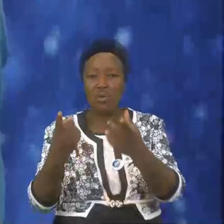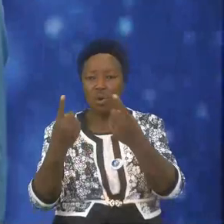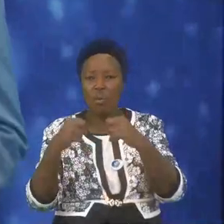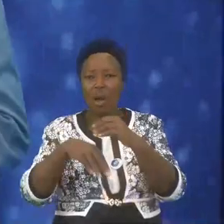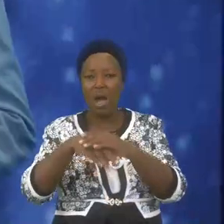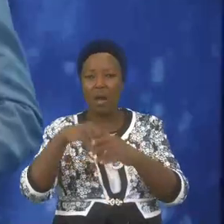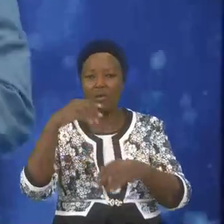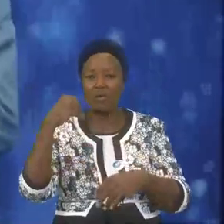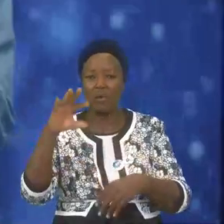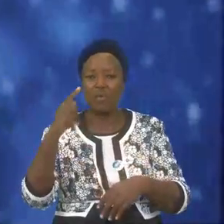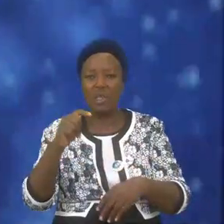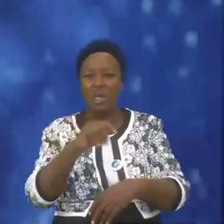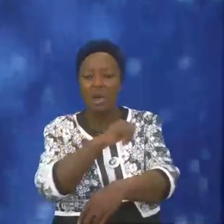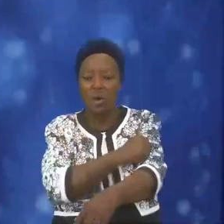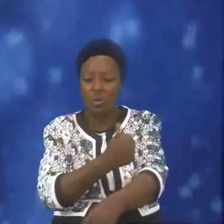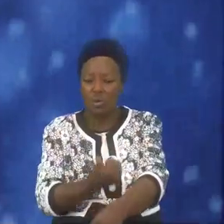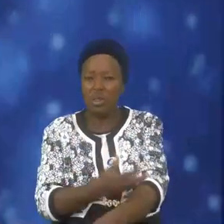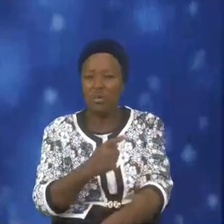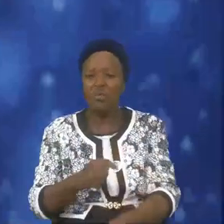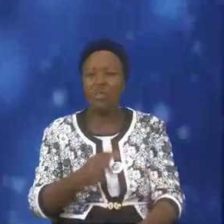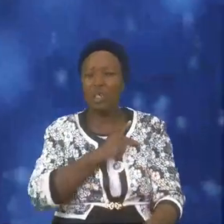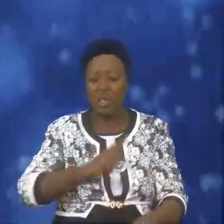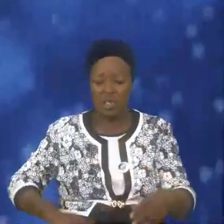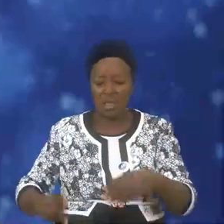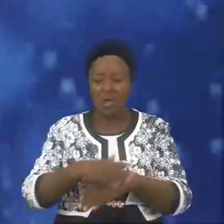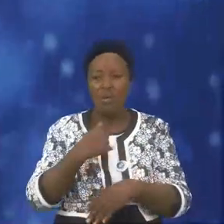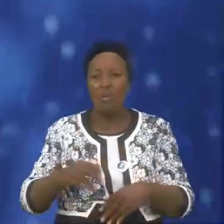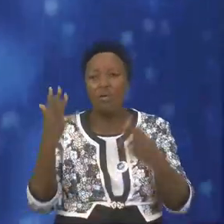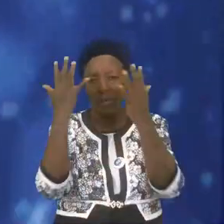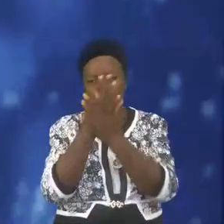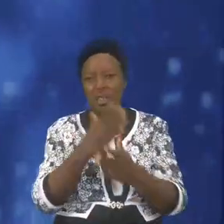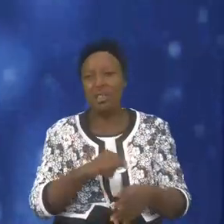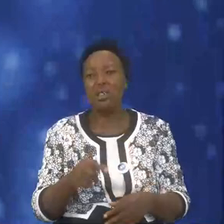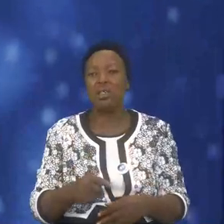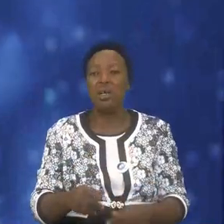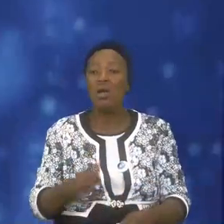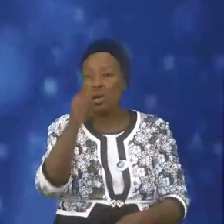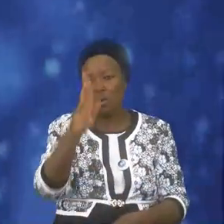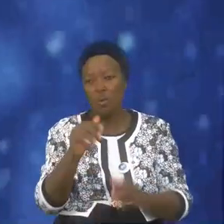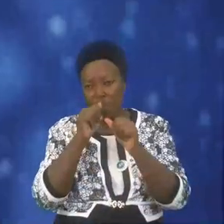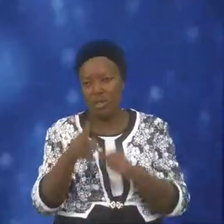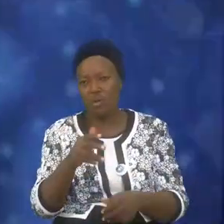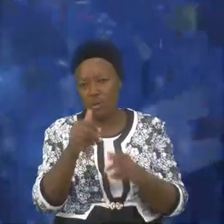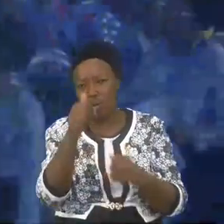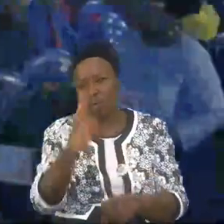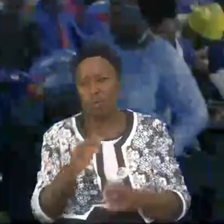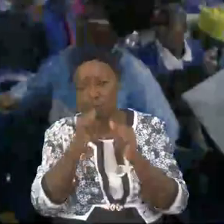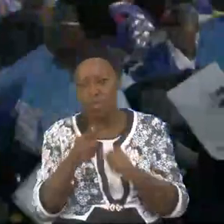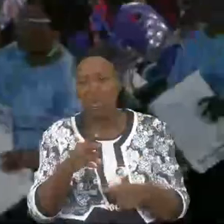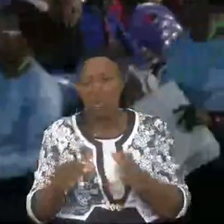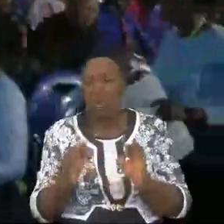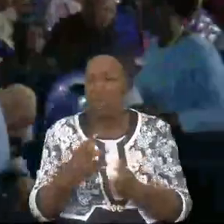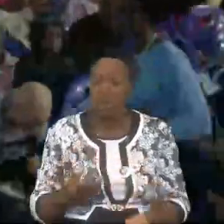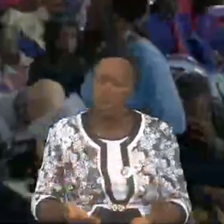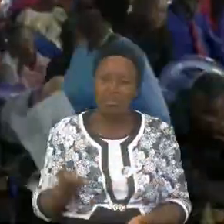et sors de l'autorité du royaume des ténèbres. Lève ta main, que Dieu te bénisse là-bas. Tu lèves la main, tu